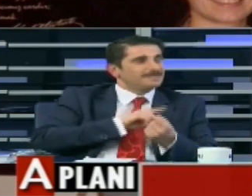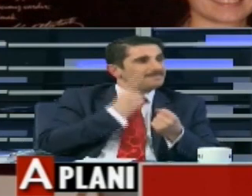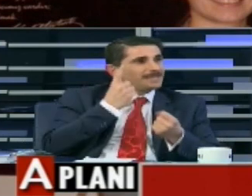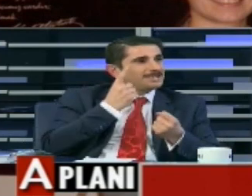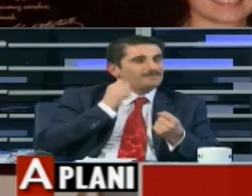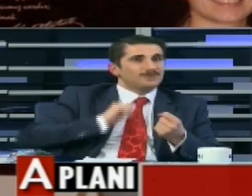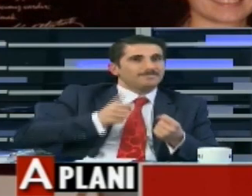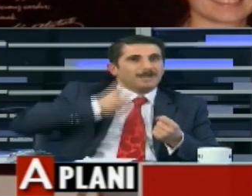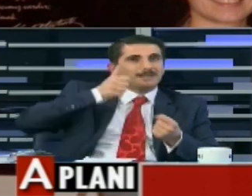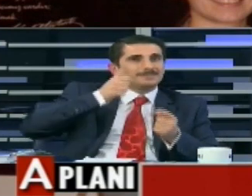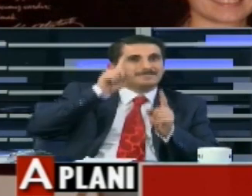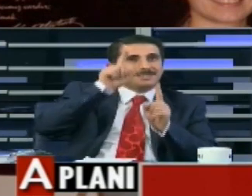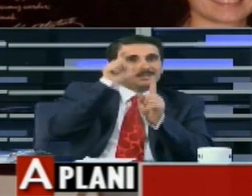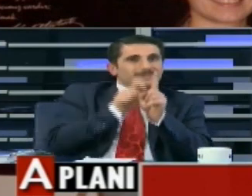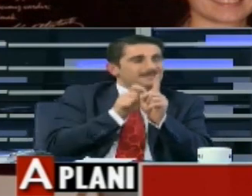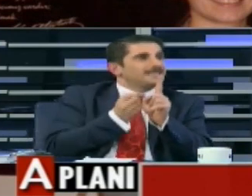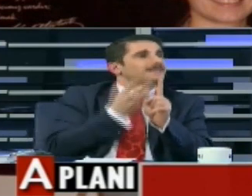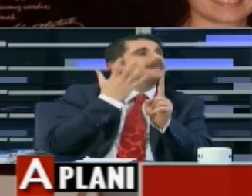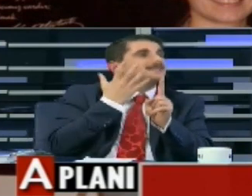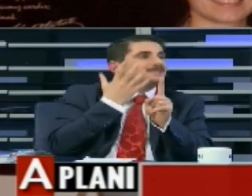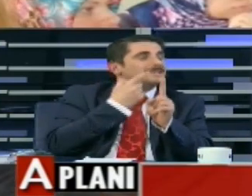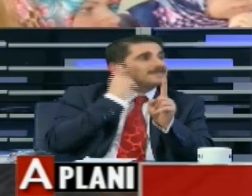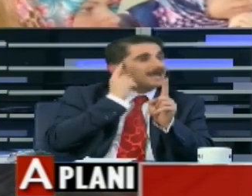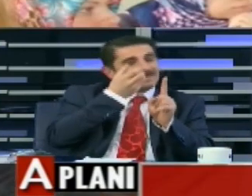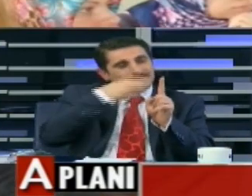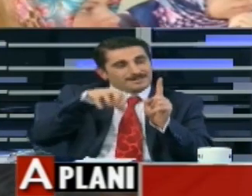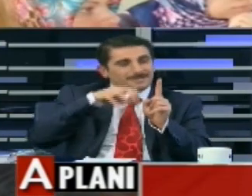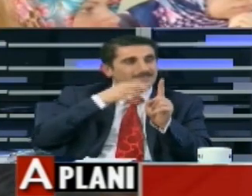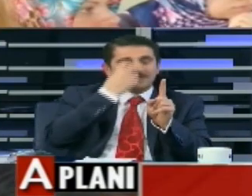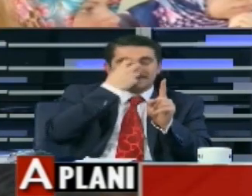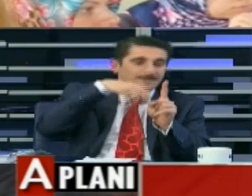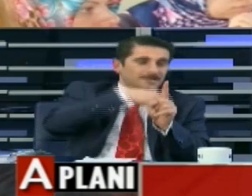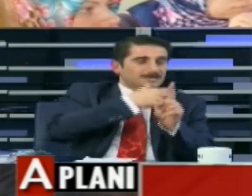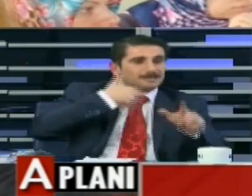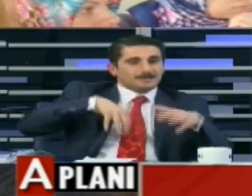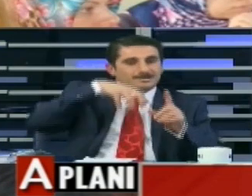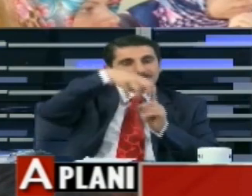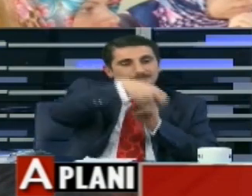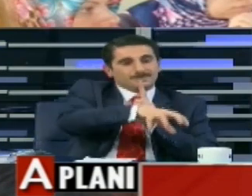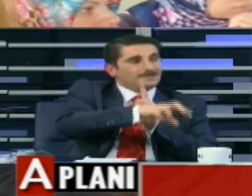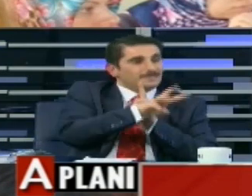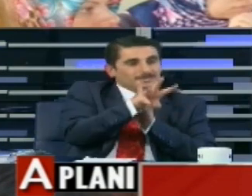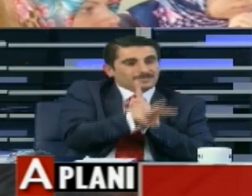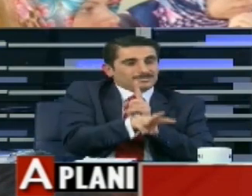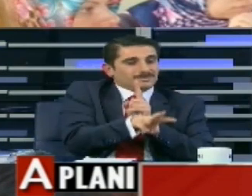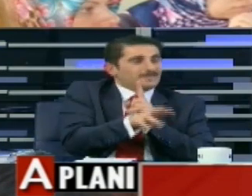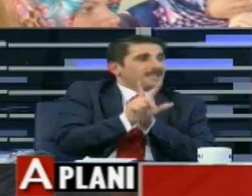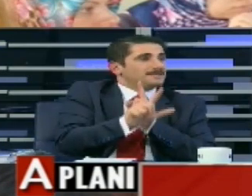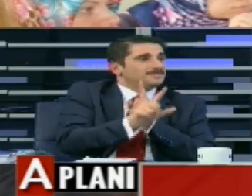konuda onları göz ardı edemeyiz tabii ki desteklerini. Evet, aynı zamanda bakan